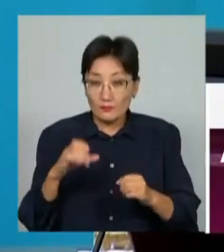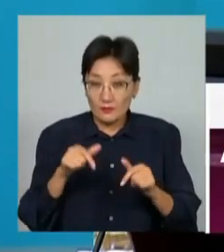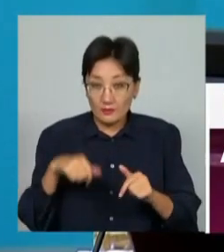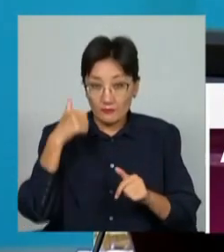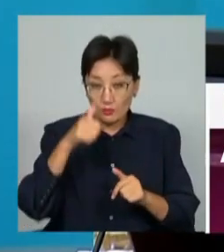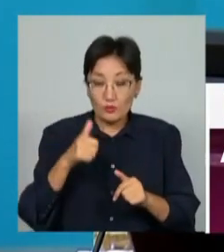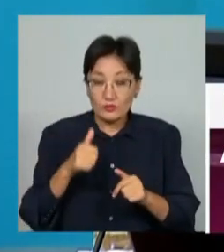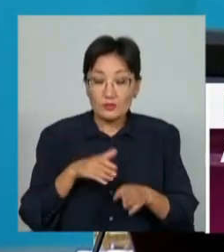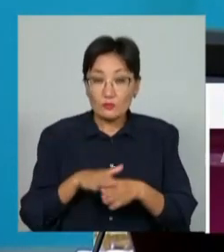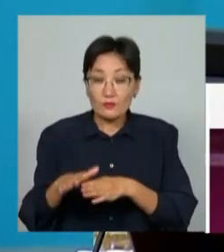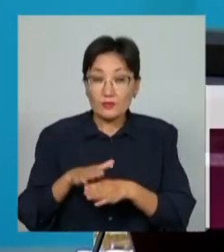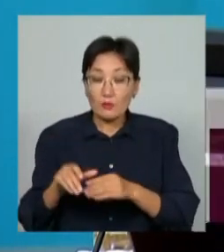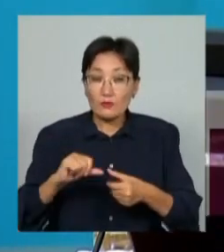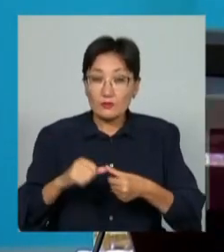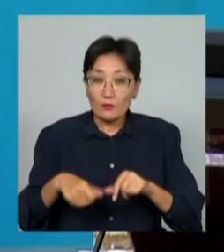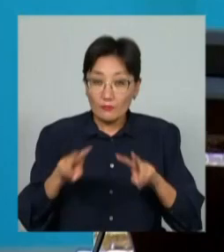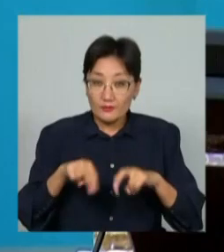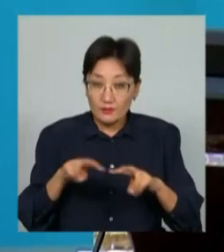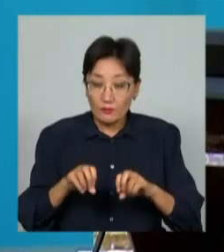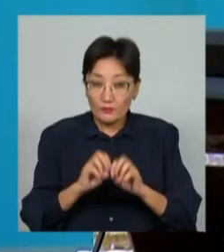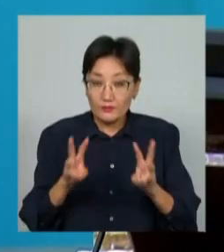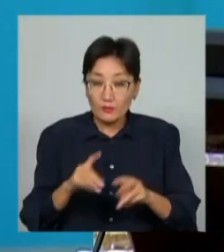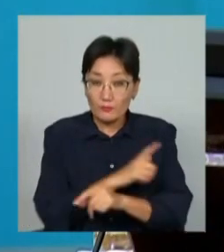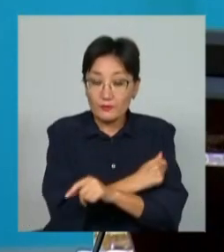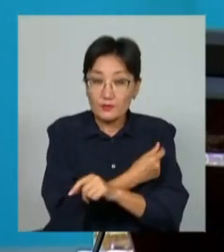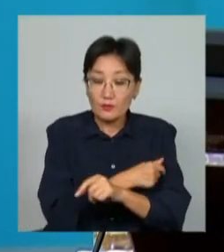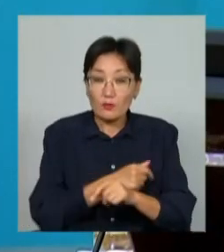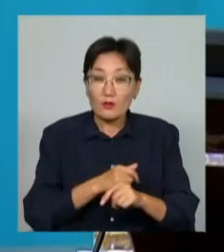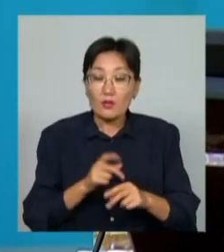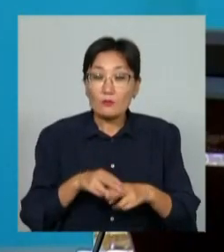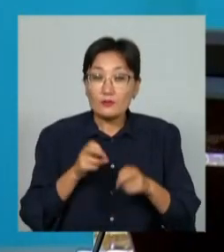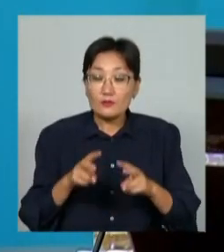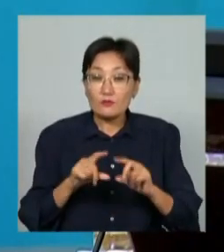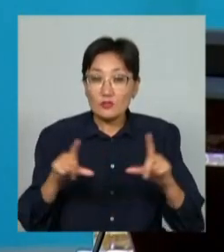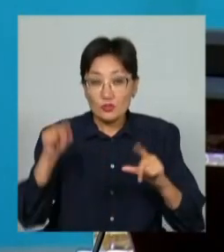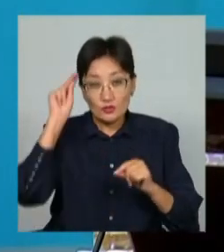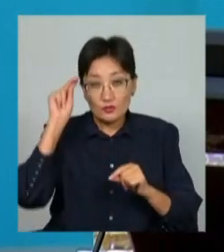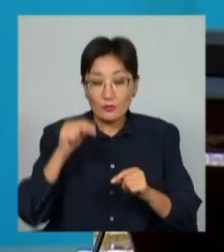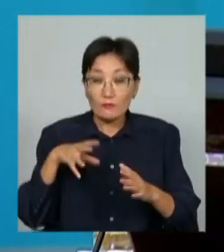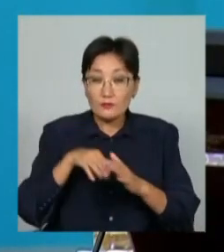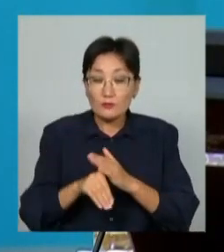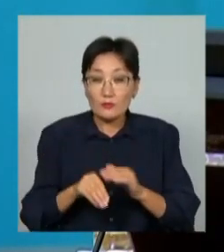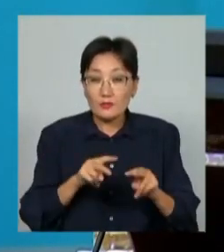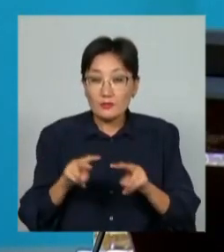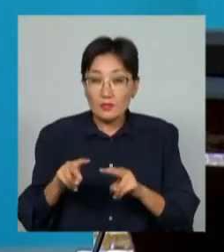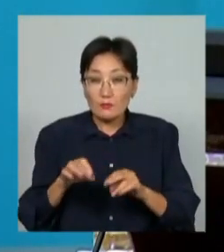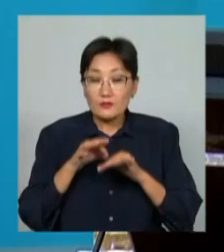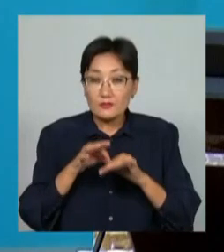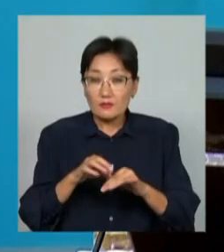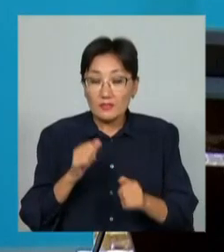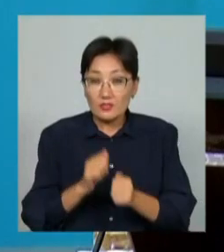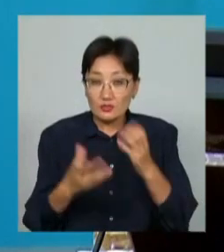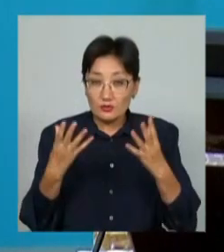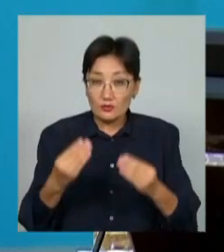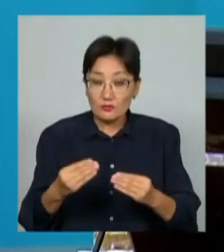года осуществлять постоянный мониторинг обеспечения санитарно-эпидемиологической безопасности в школах, включая контроль за проведением